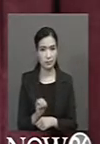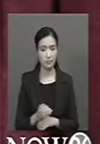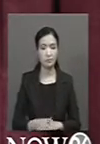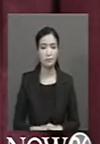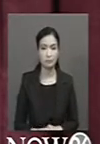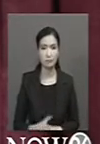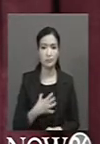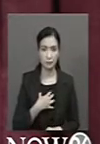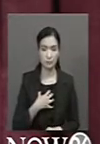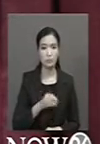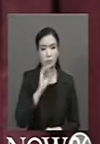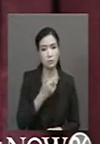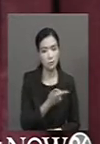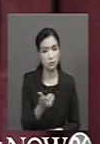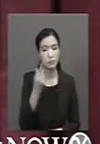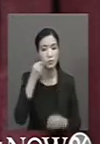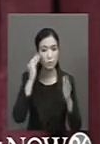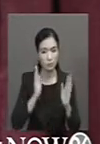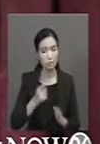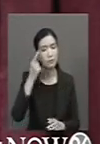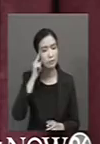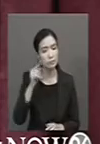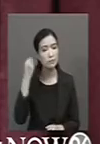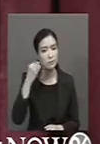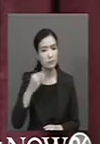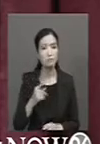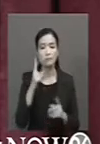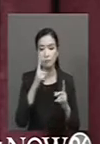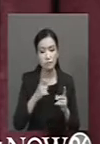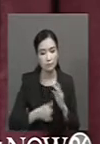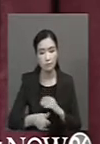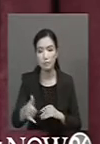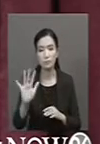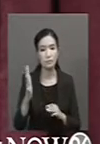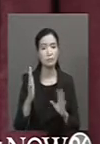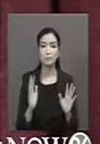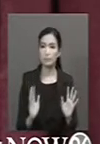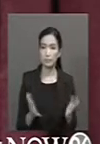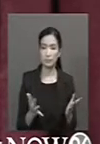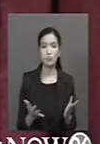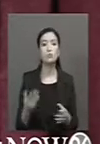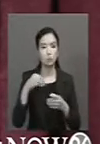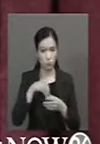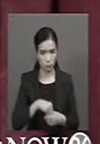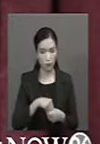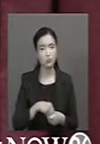ผมก็อยากบอกทุกคนว่าให้พวกเราทุกคนระลึกอยู่เสมอว่าพระองค์ท่านไม่ได้ทรงจากพวกเราไปไหนท่านอยู่